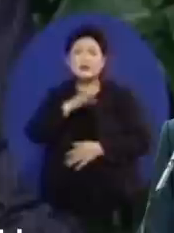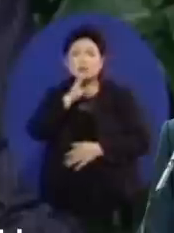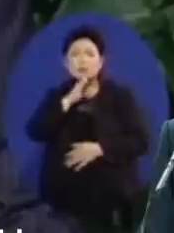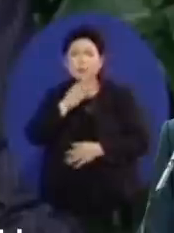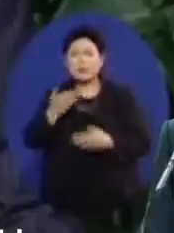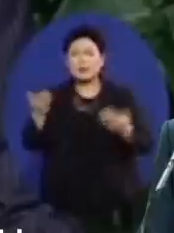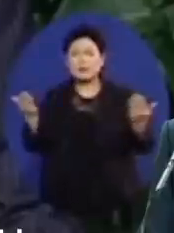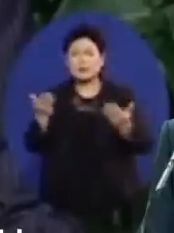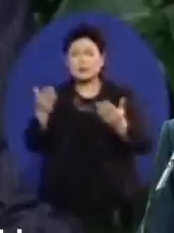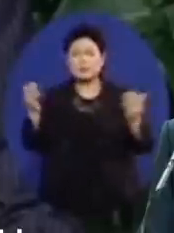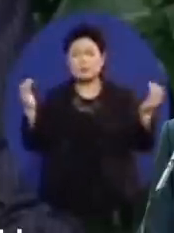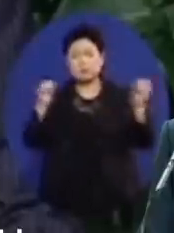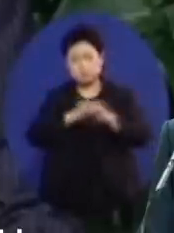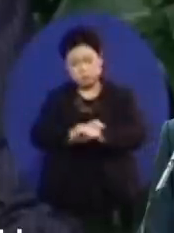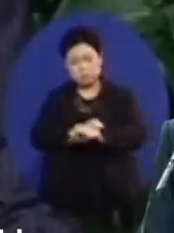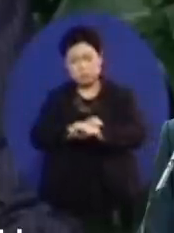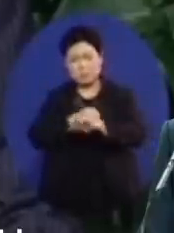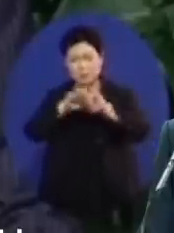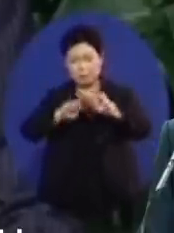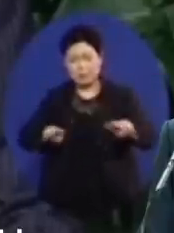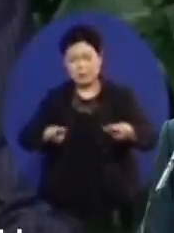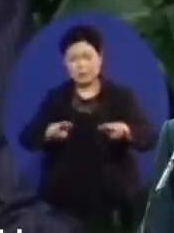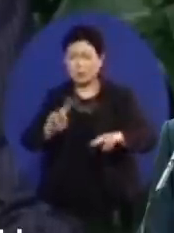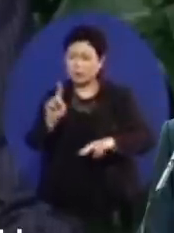되었다고, 망하게 되었다고, 어떻게 해야 되겠냐고